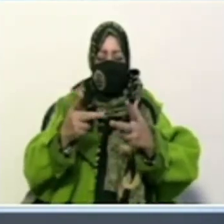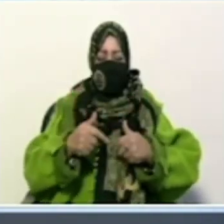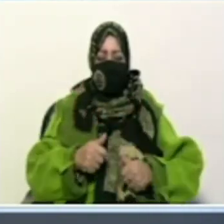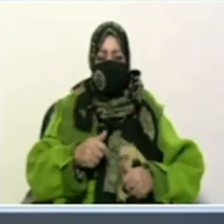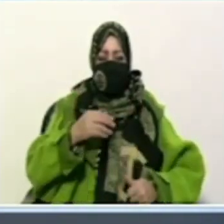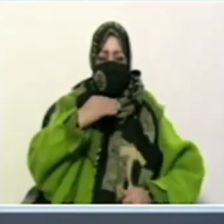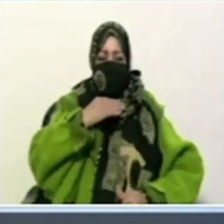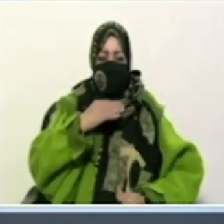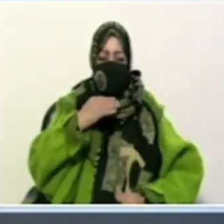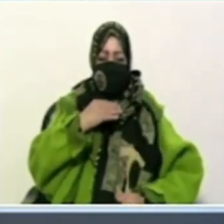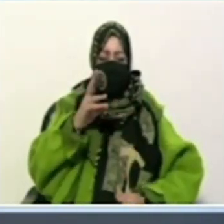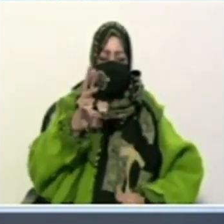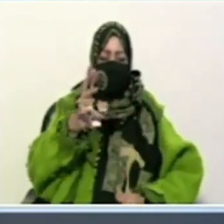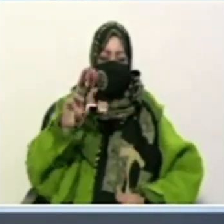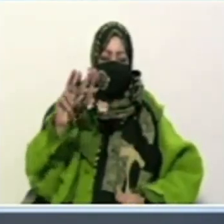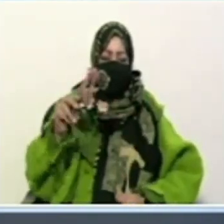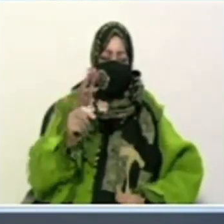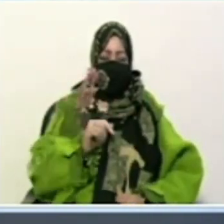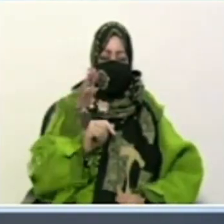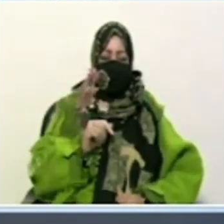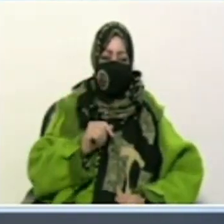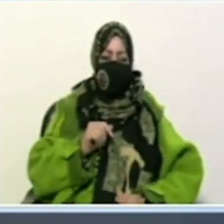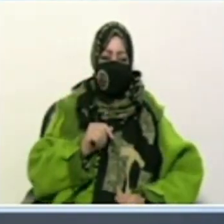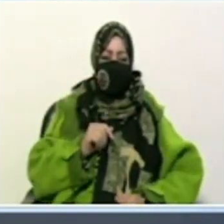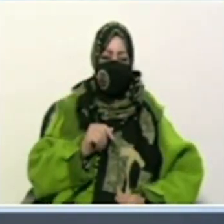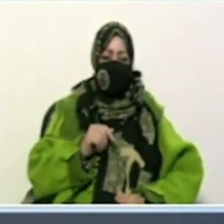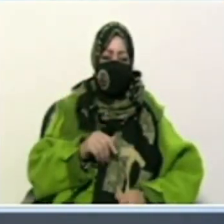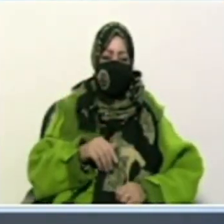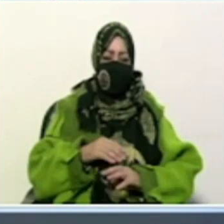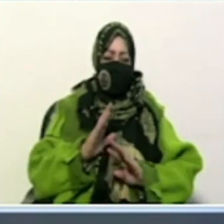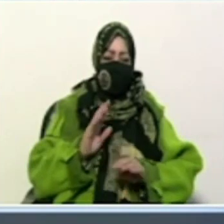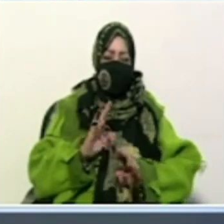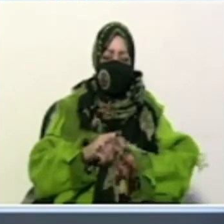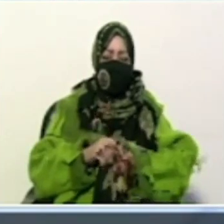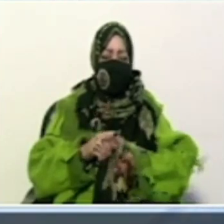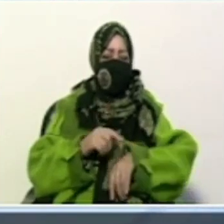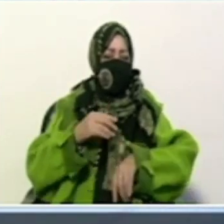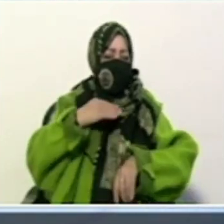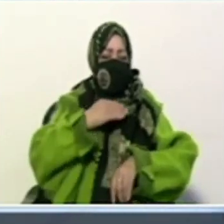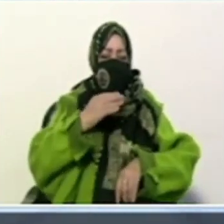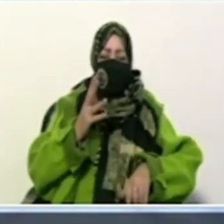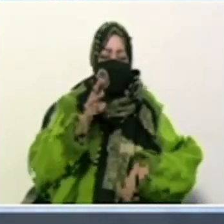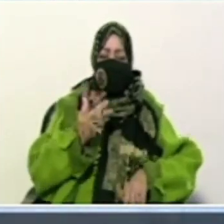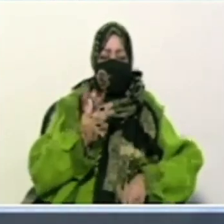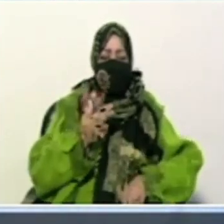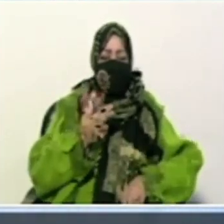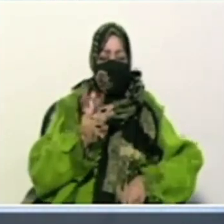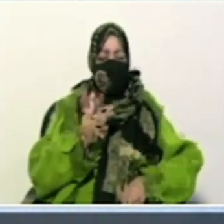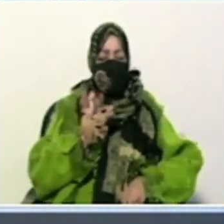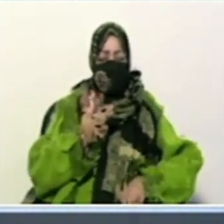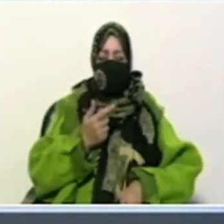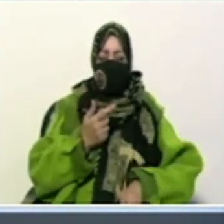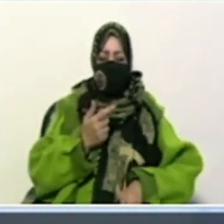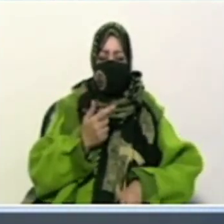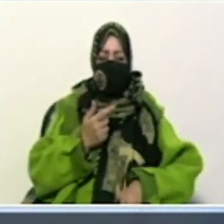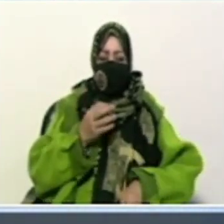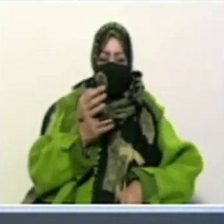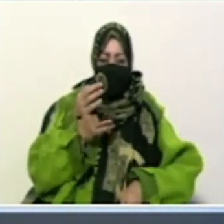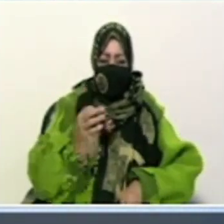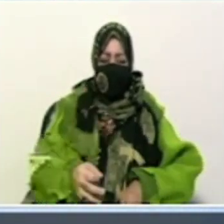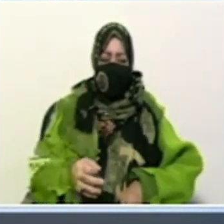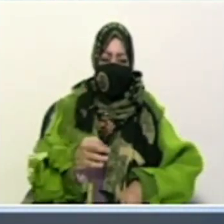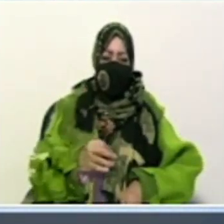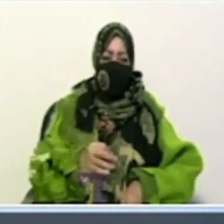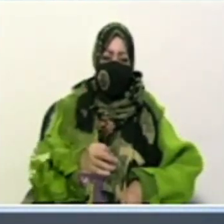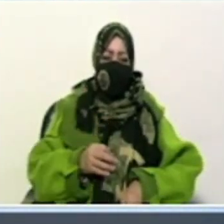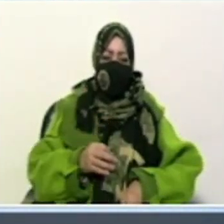فالعقيقة أيضا لا تذبح عندنا إلا نهارا يعني من طلوع الشمس إلى إلى غروب إلى غروبها، الوقت ما بين طلوع